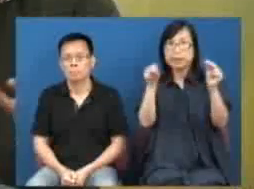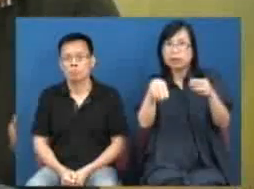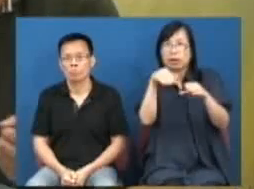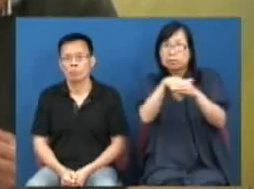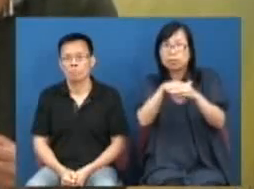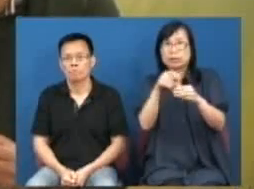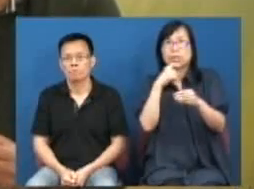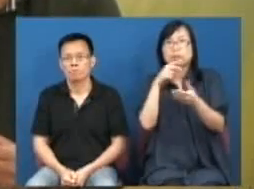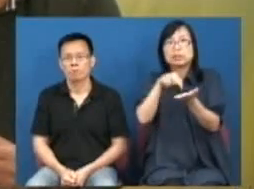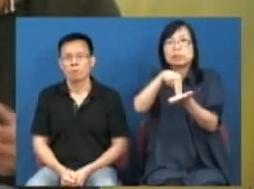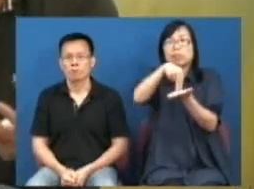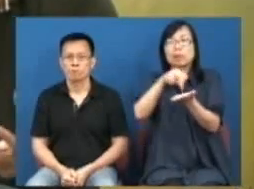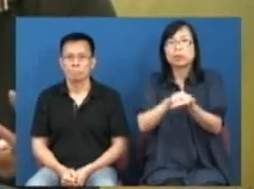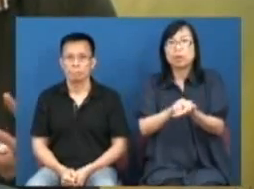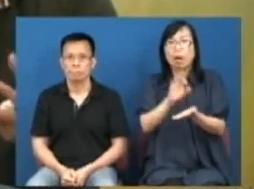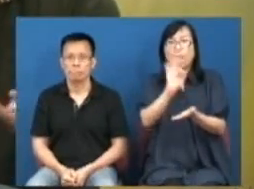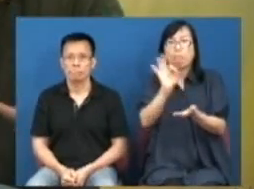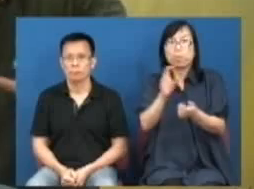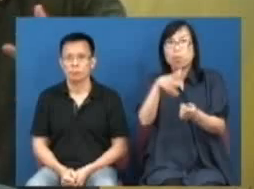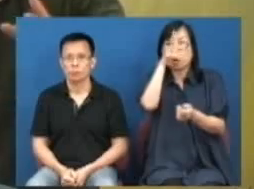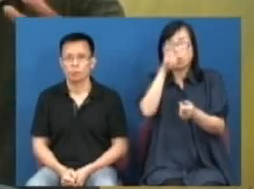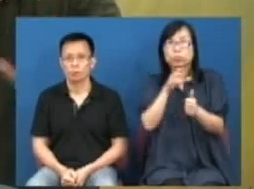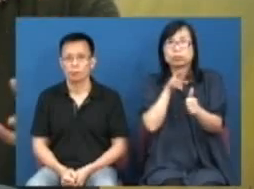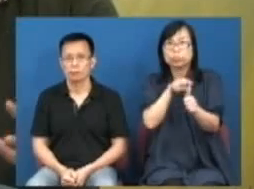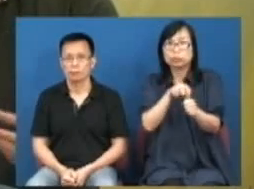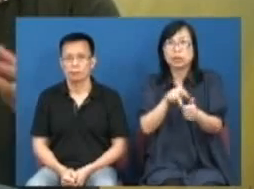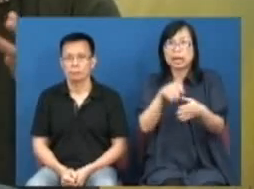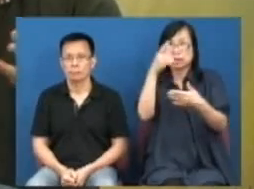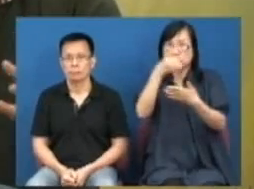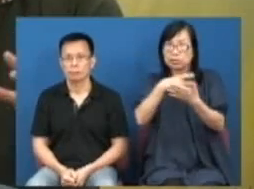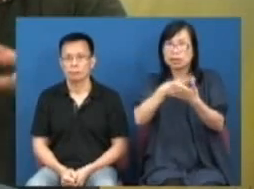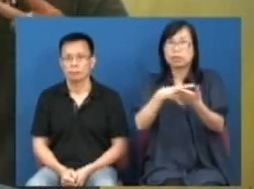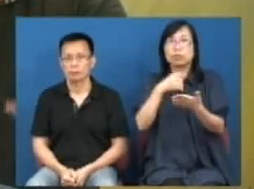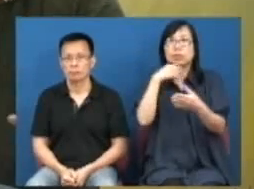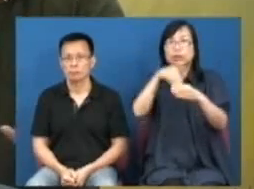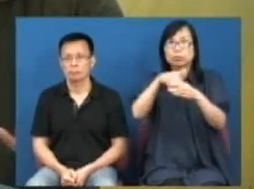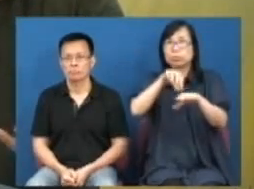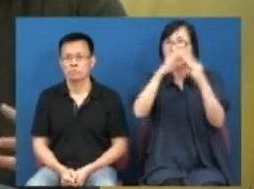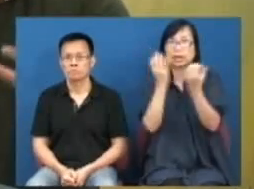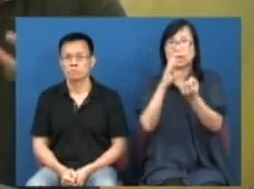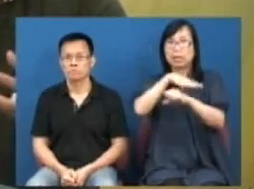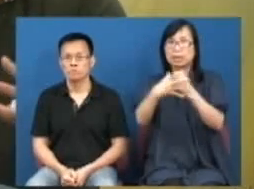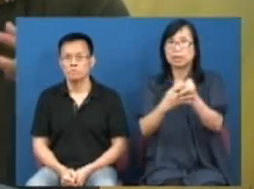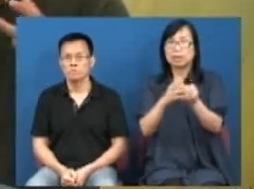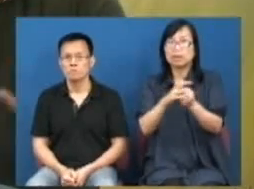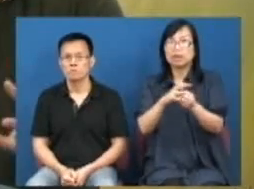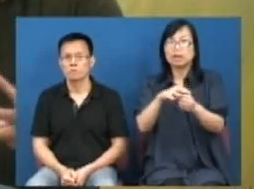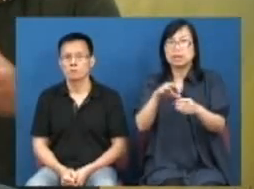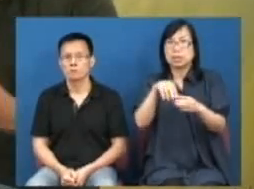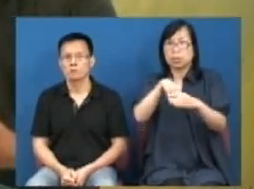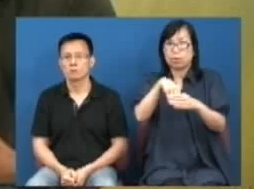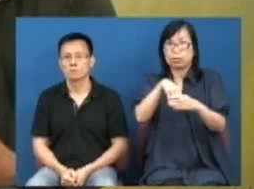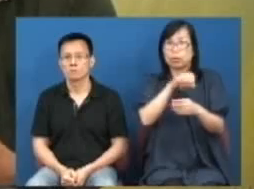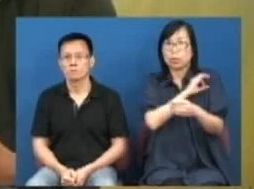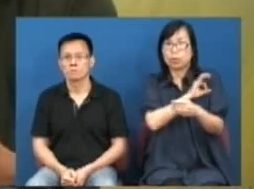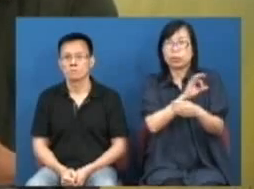會佢有個獨立性啊嘛。冇講管嘅喎，即正正係亦都喺個制度裏面咧，佢有選舉，即全世界都係噶啦，即選舉會呢個機制一定有佢